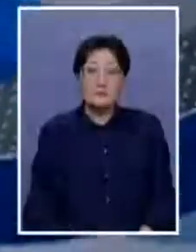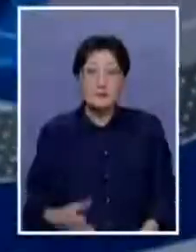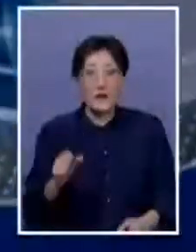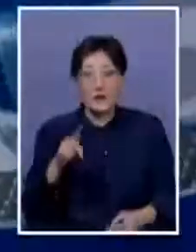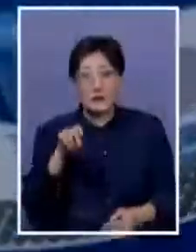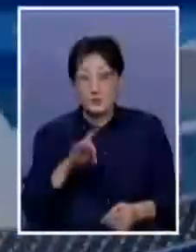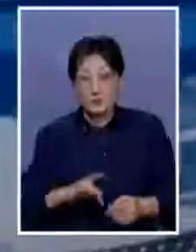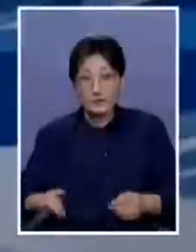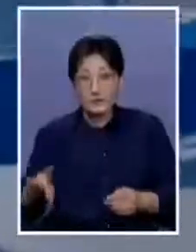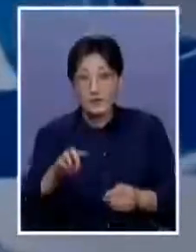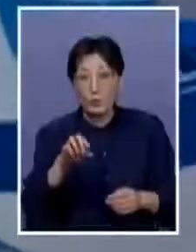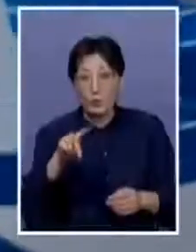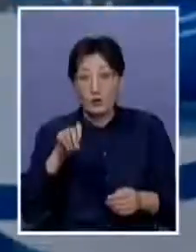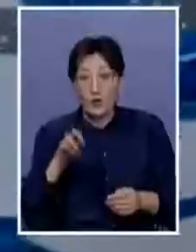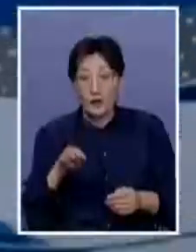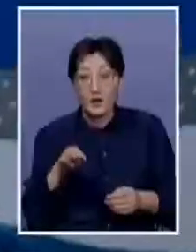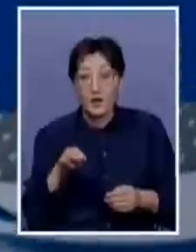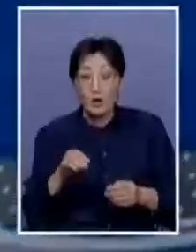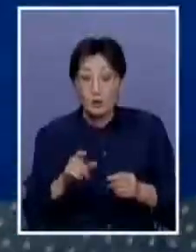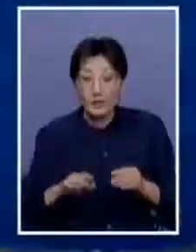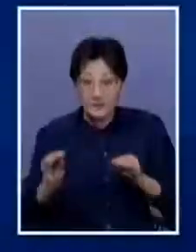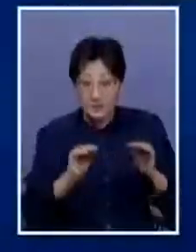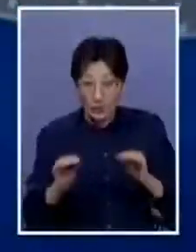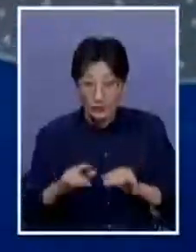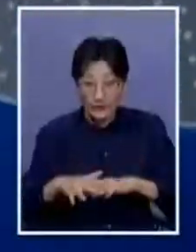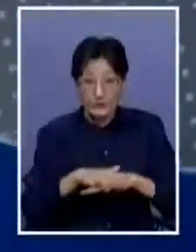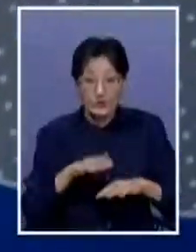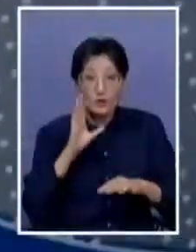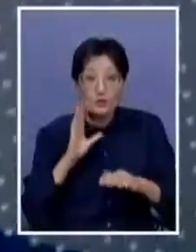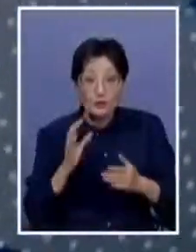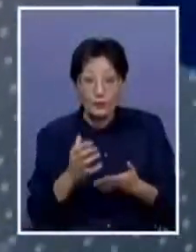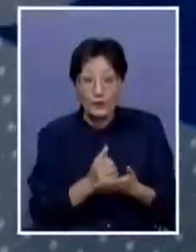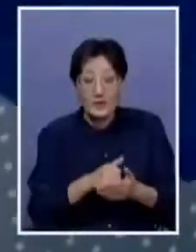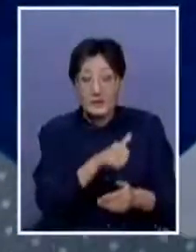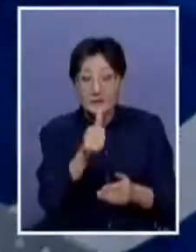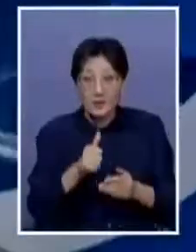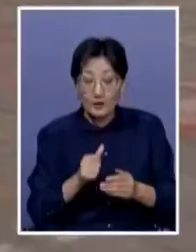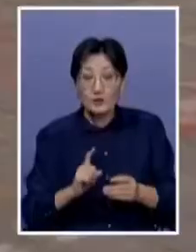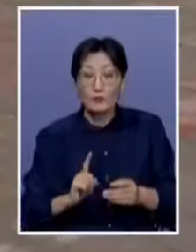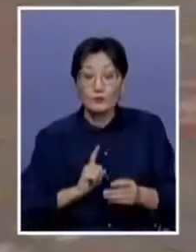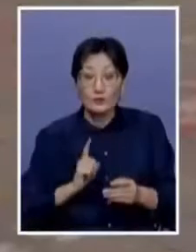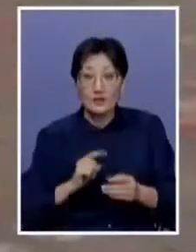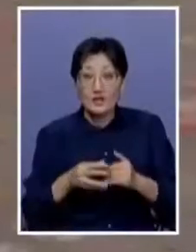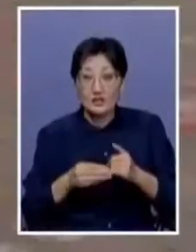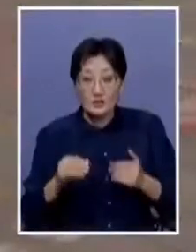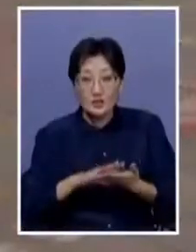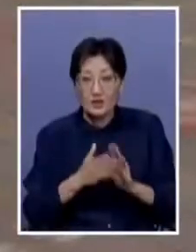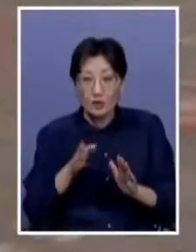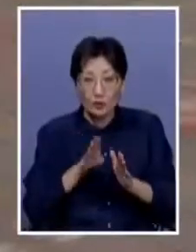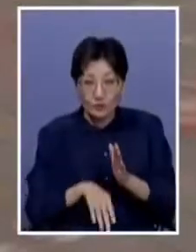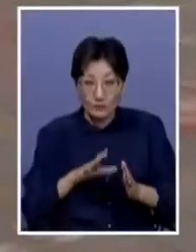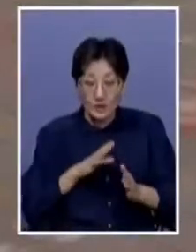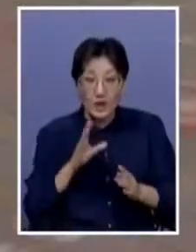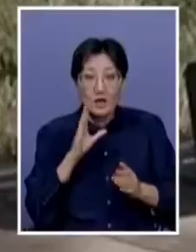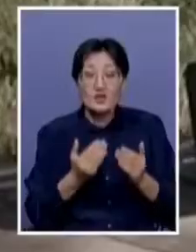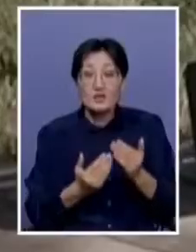Алатау ауданындағы бұлақ көзі абаттандырылды. Халық бұған дейін су алу үшін сағаттап тұратын жердің жағдайы мүшкіл болған. Енді онда